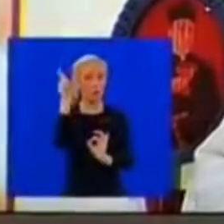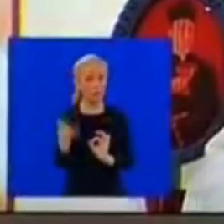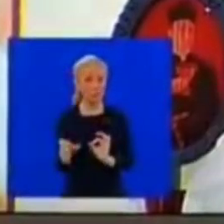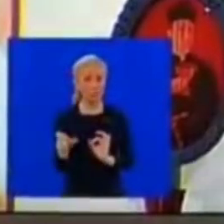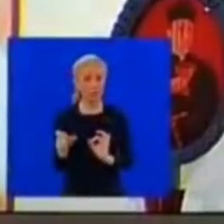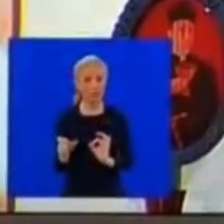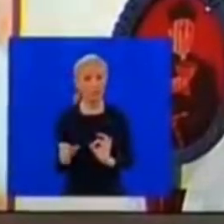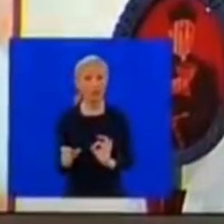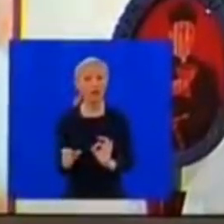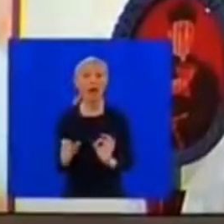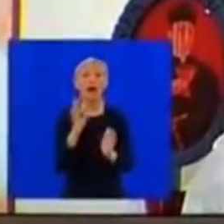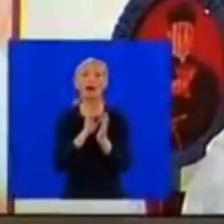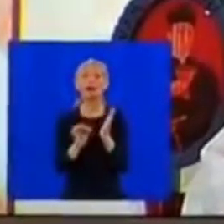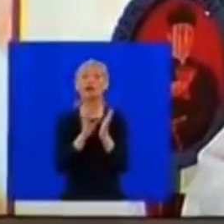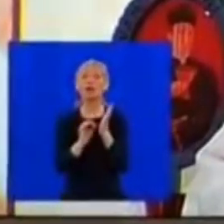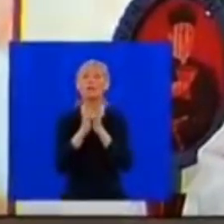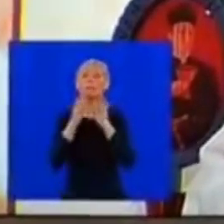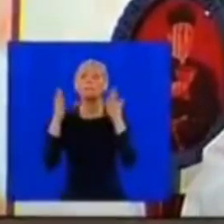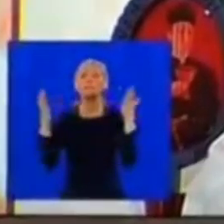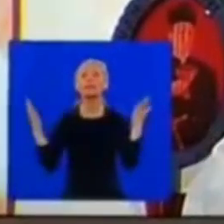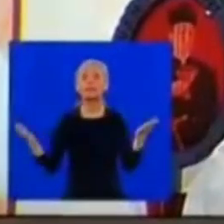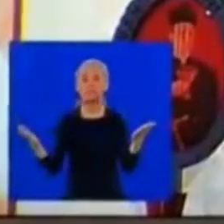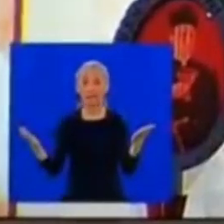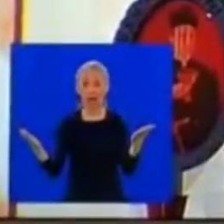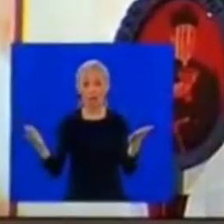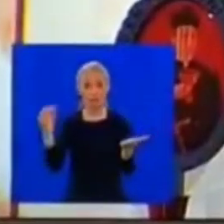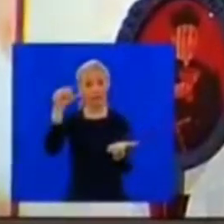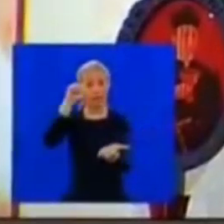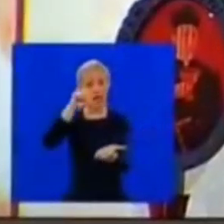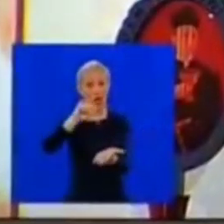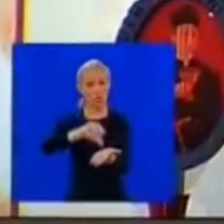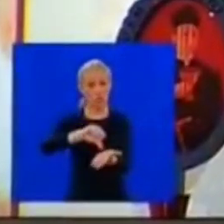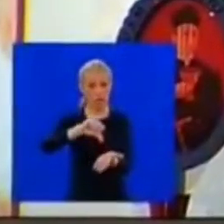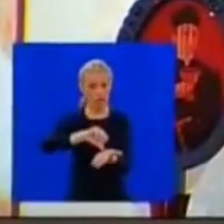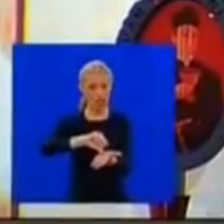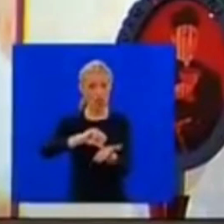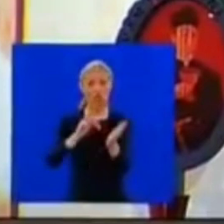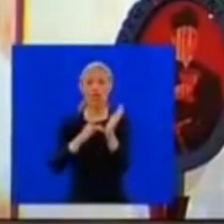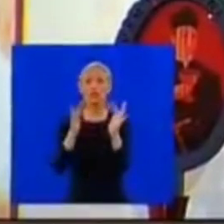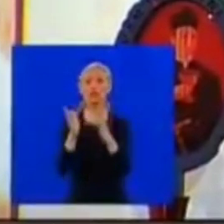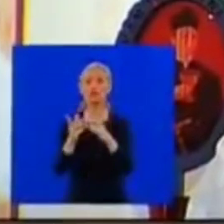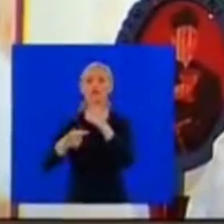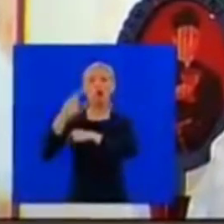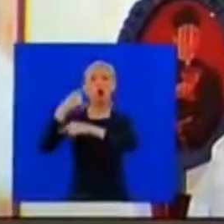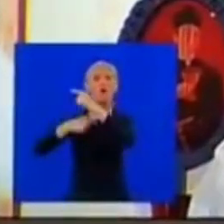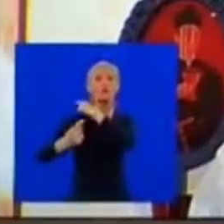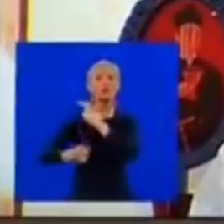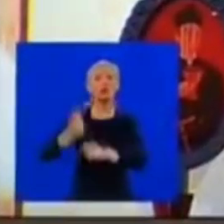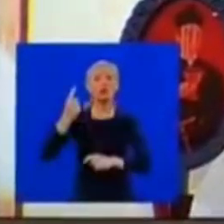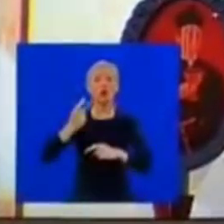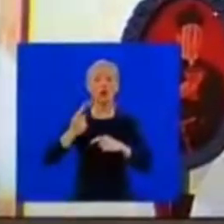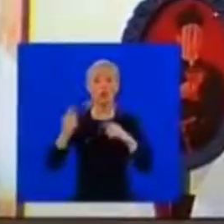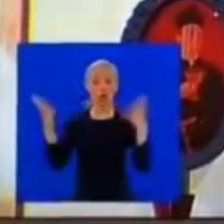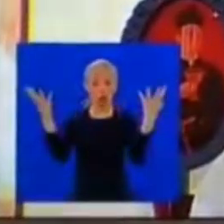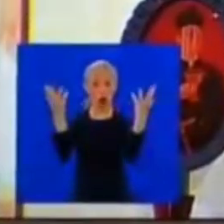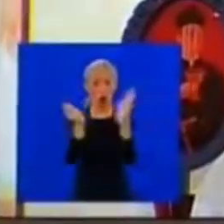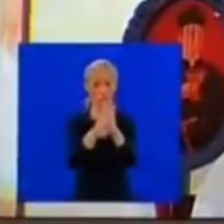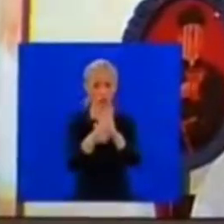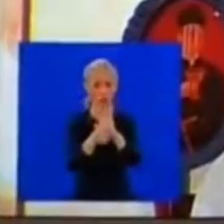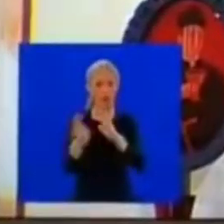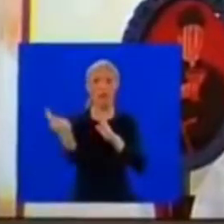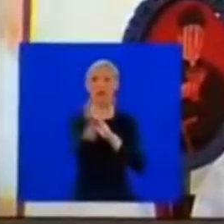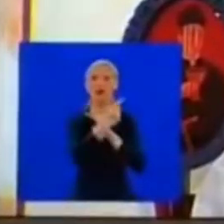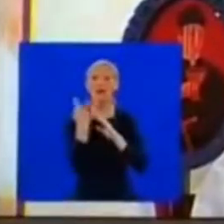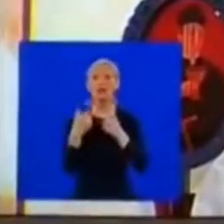u biti Euharistija, kao središte Isusovog povijesnog događaja našeg otkupljenja, a onda